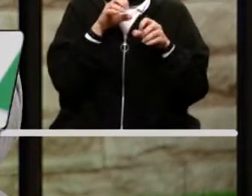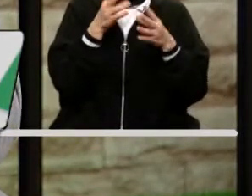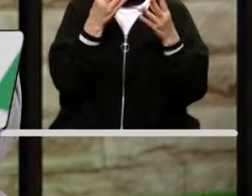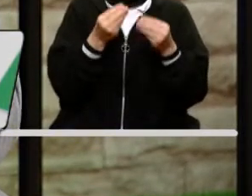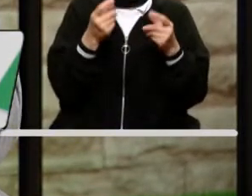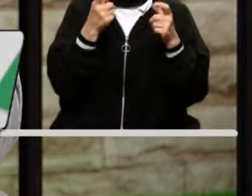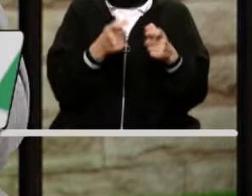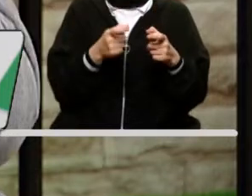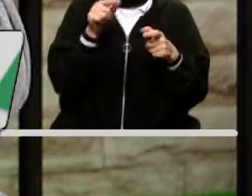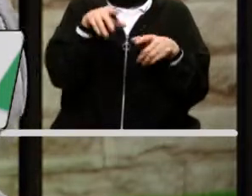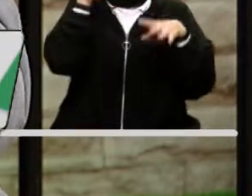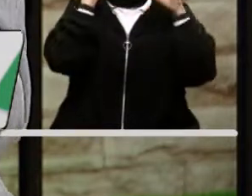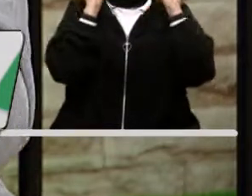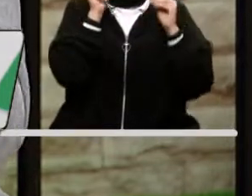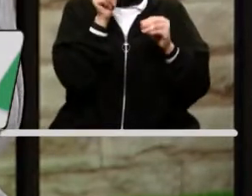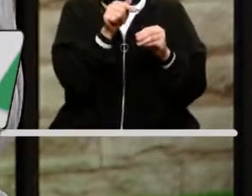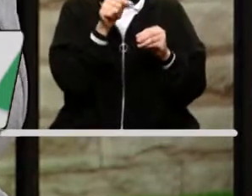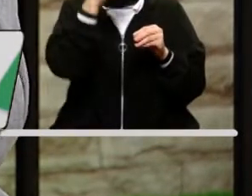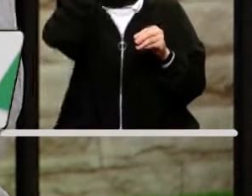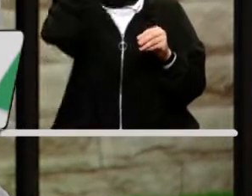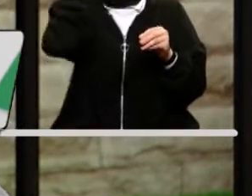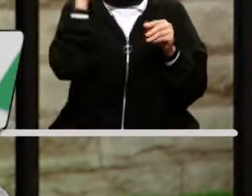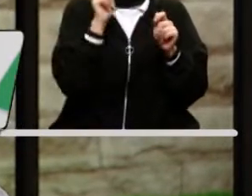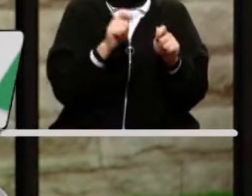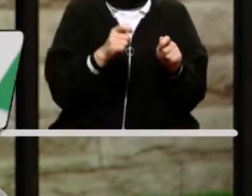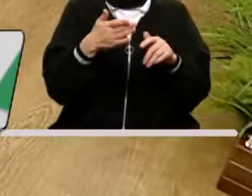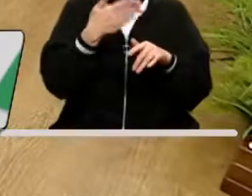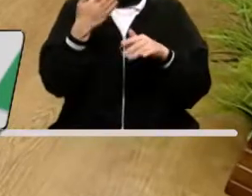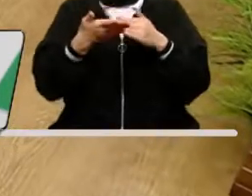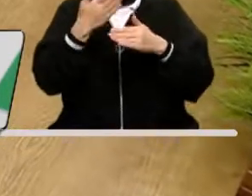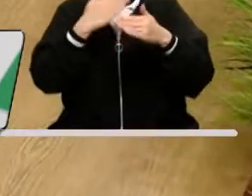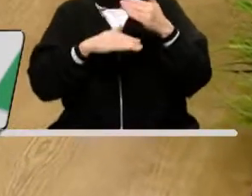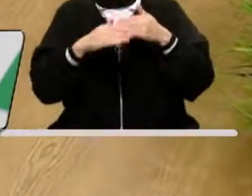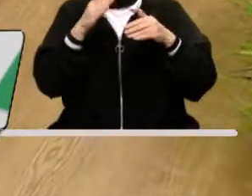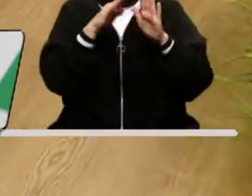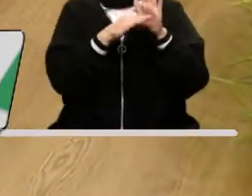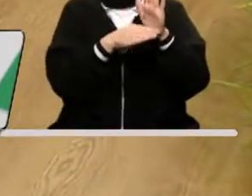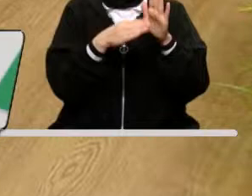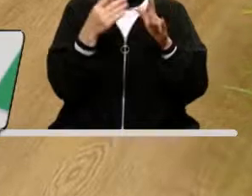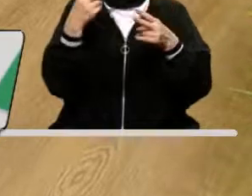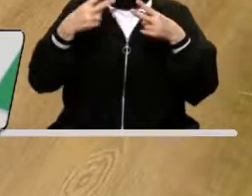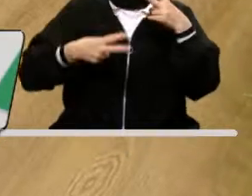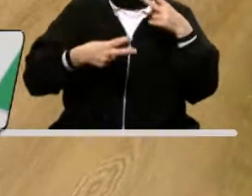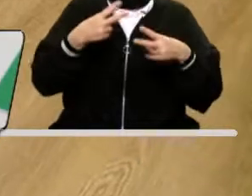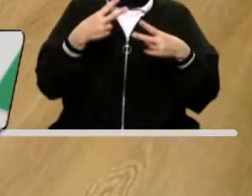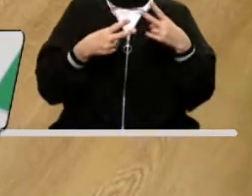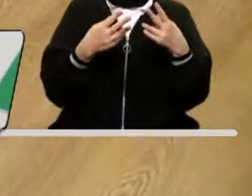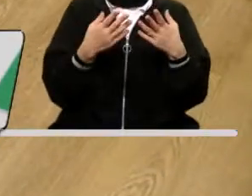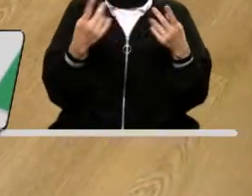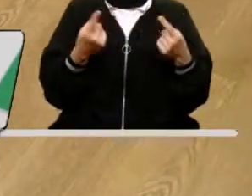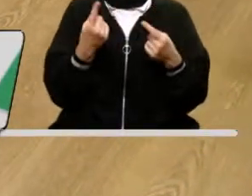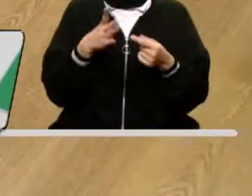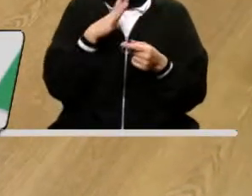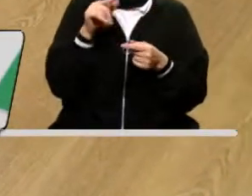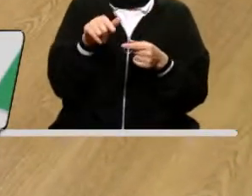orası belirler. Yani merak ettiğin şey daha önce yaşadığın bir takım deneyimlerin karşı karşıya kaldığında o